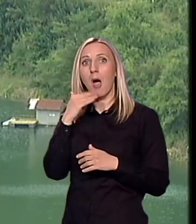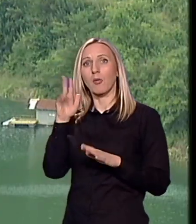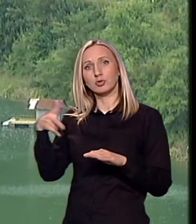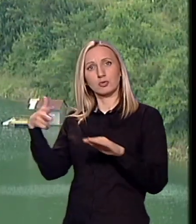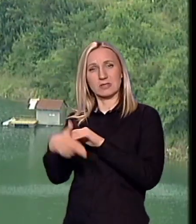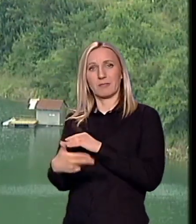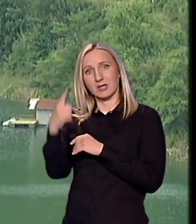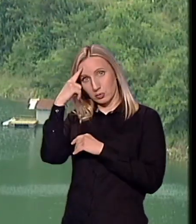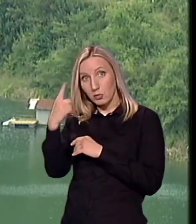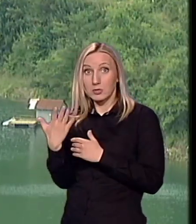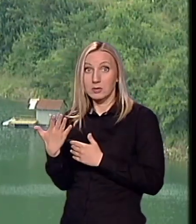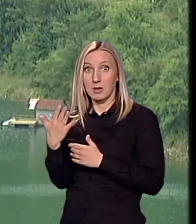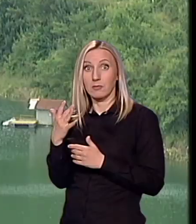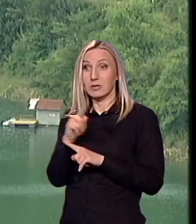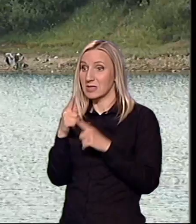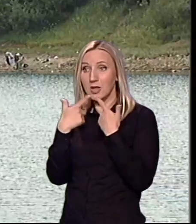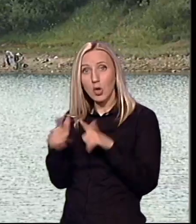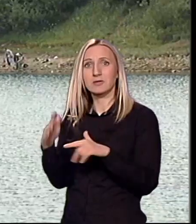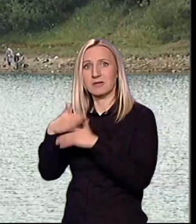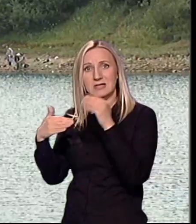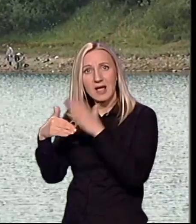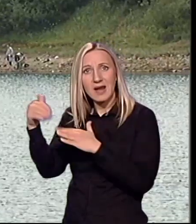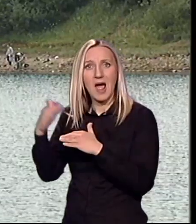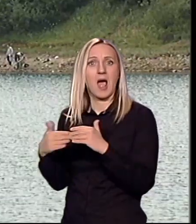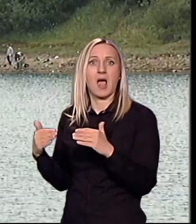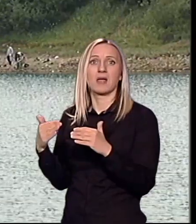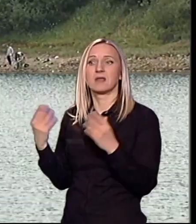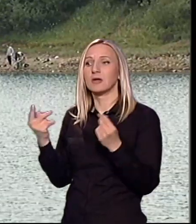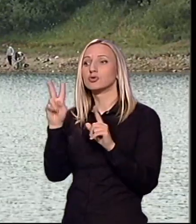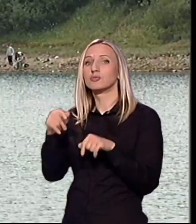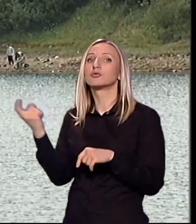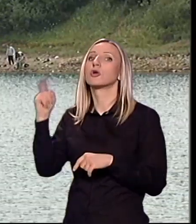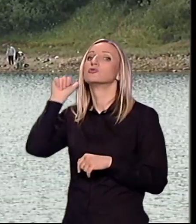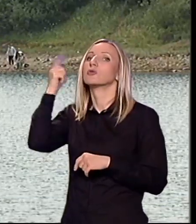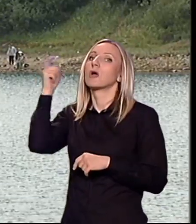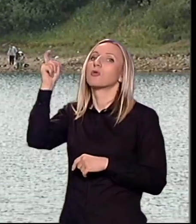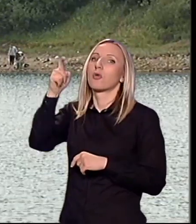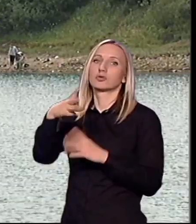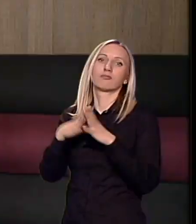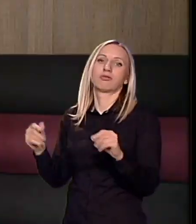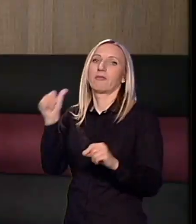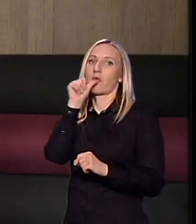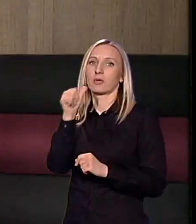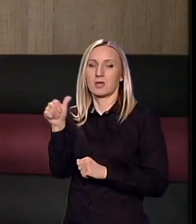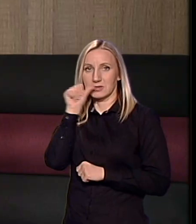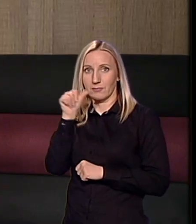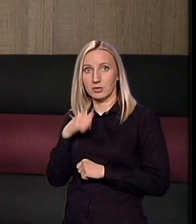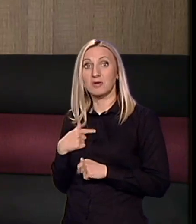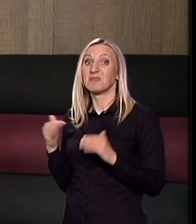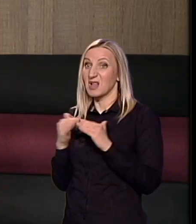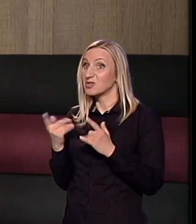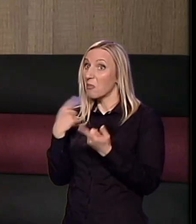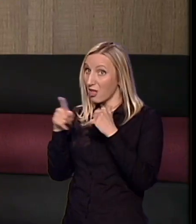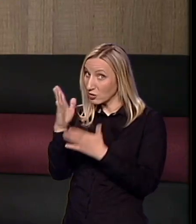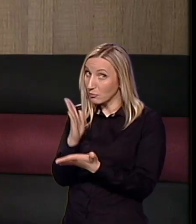sprečimo? Znači da se pre svega ne dozvoli da se gradi nešto što može da dovede do eto takvog problema. Slažem se, ali mi ne znamo da li će